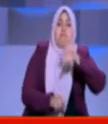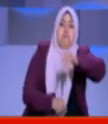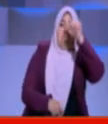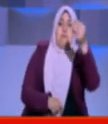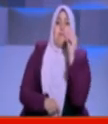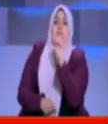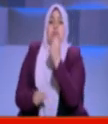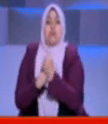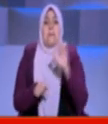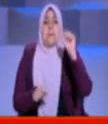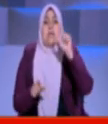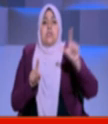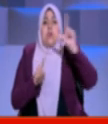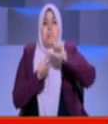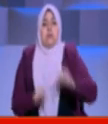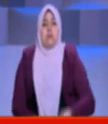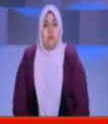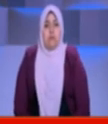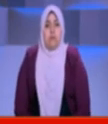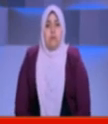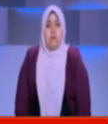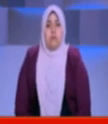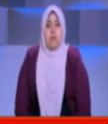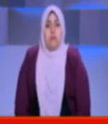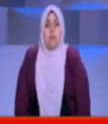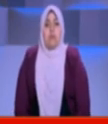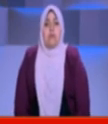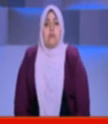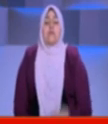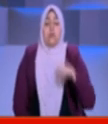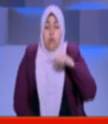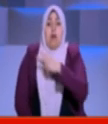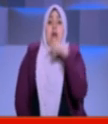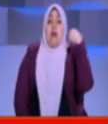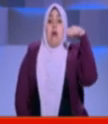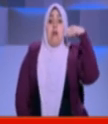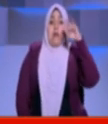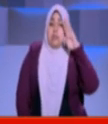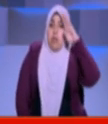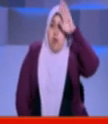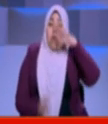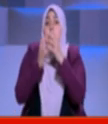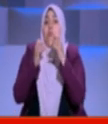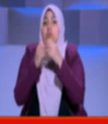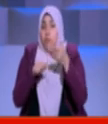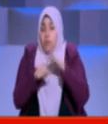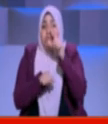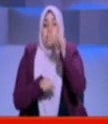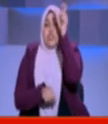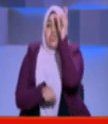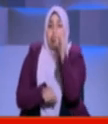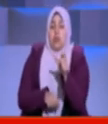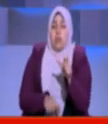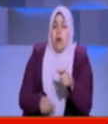على تشكيل حكومة برئاسة السيد مصطفى الكاظمي. وإن كان الرئيس العراقي برهم صالح وصفه أيضا بالشخصية الوطنية